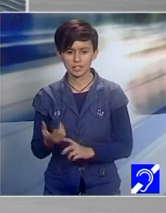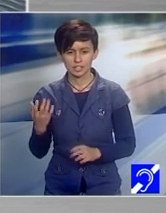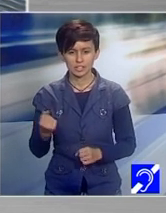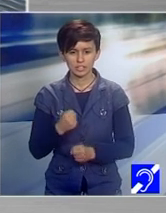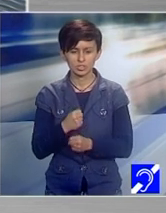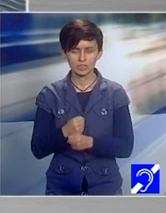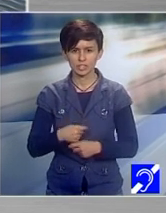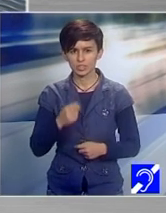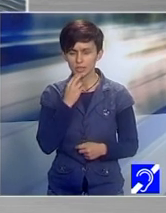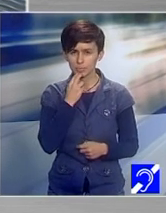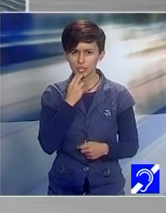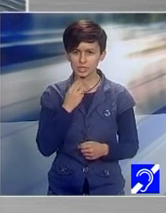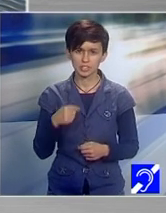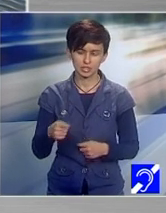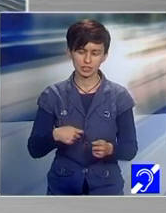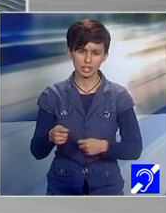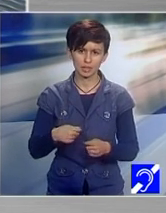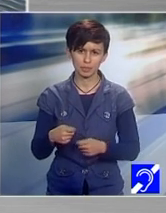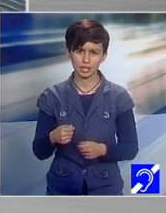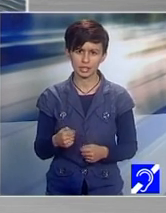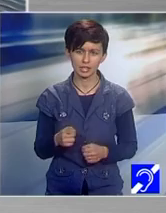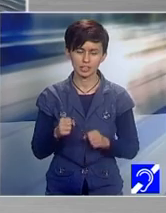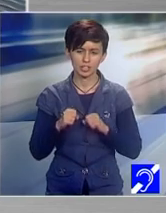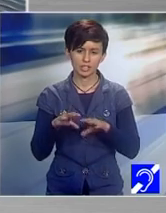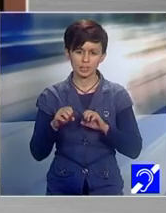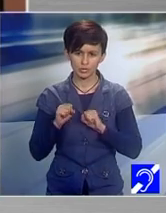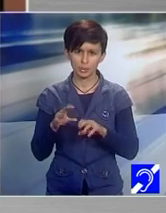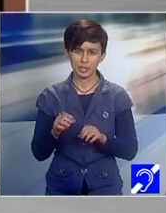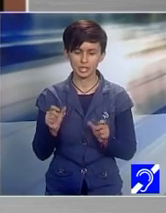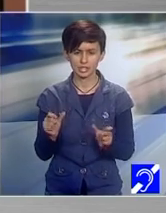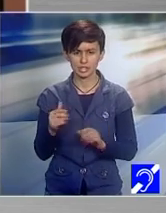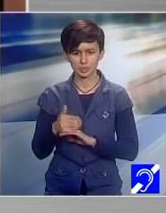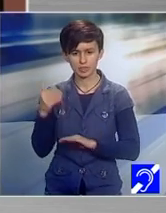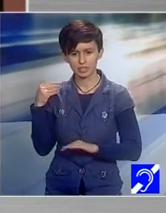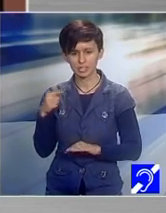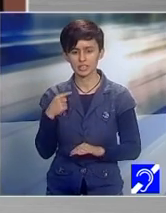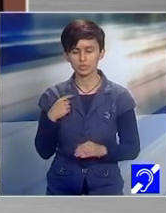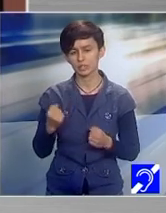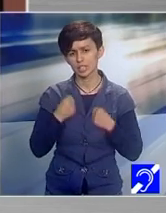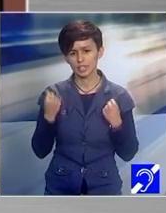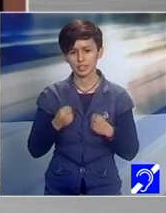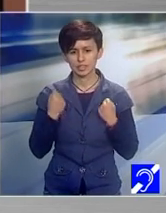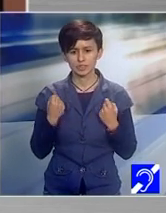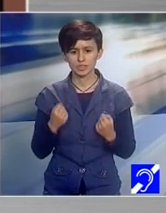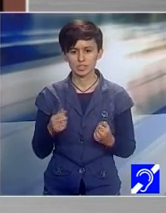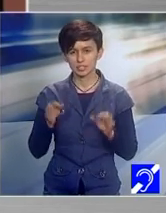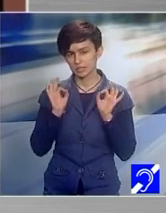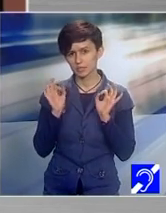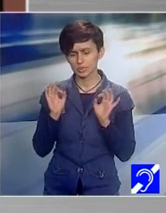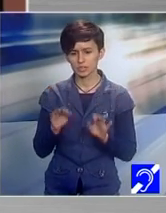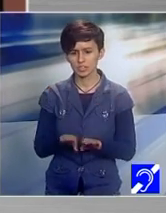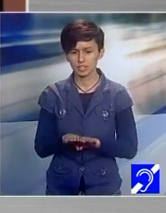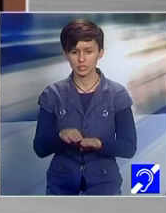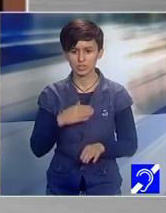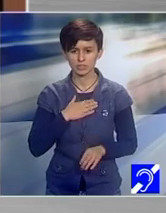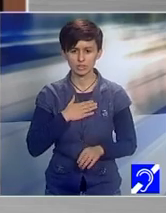campanie, care e o campanie de prevenire, o campanie de informare, sunt, bineînțeles, activitățile specifice ale colegilor de